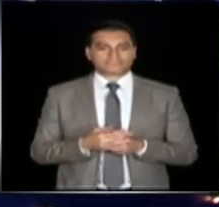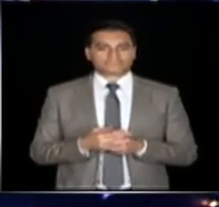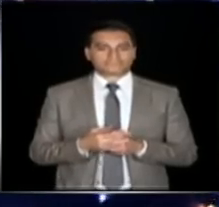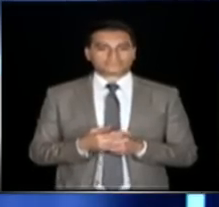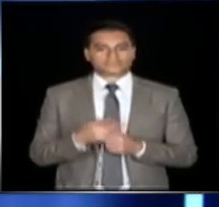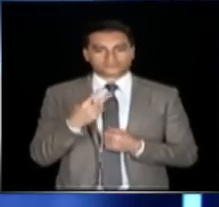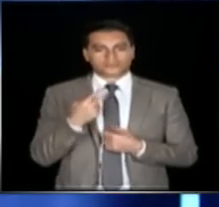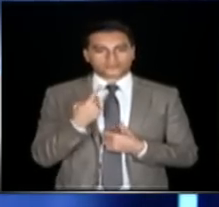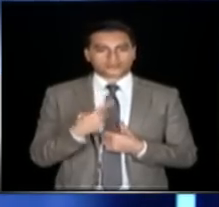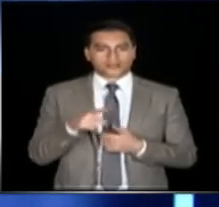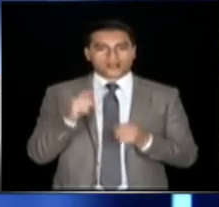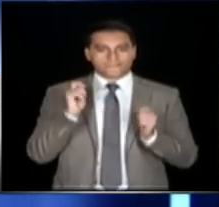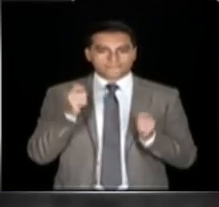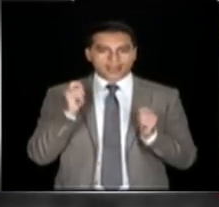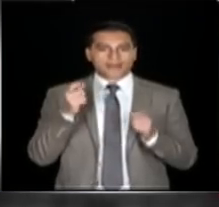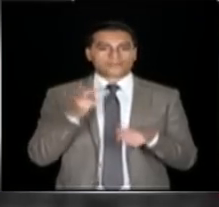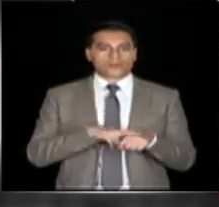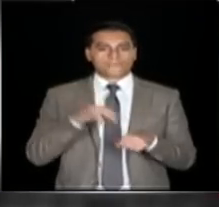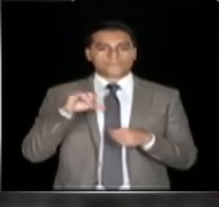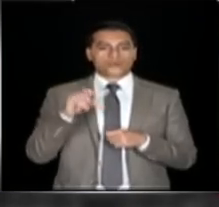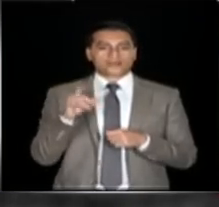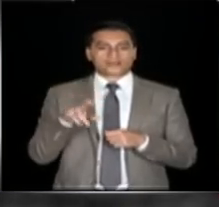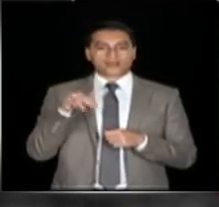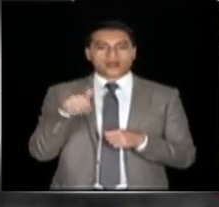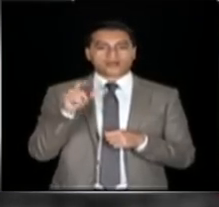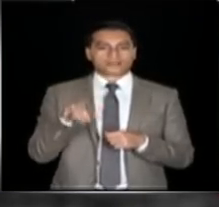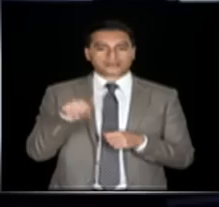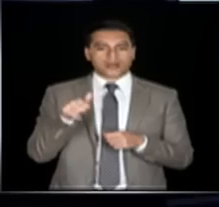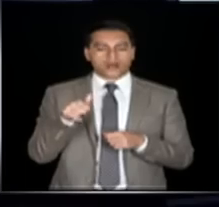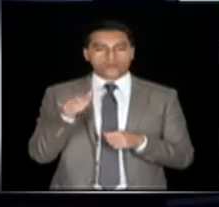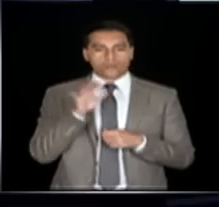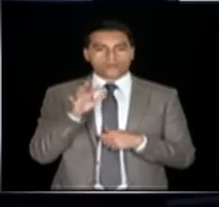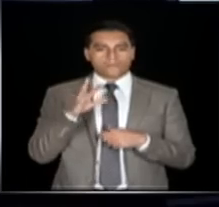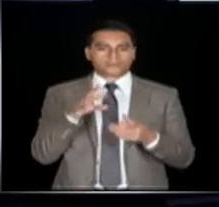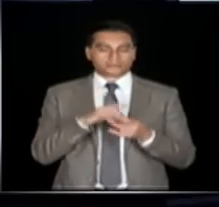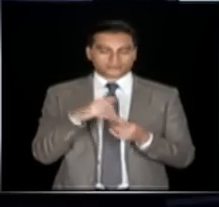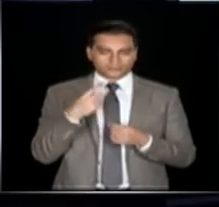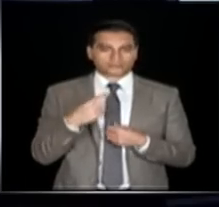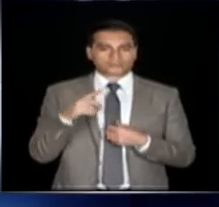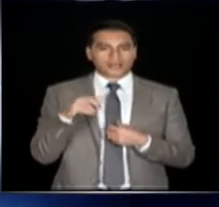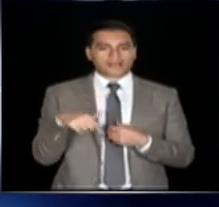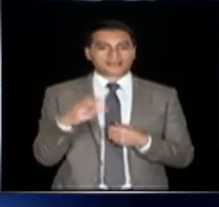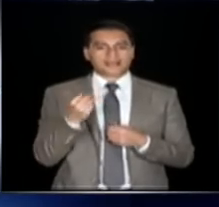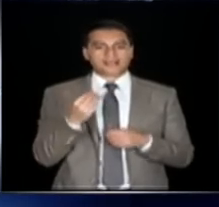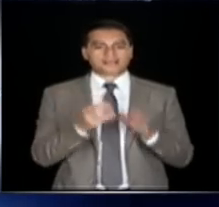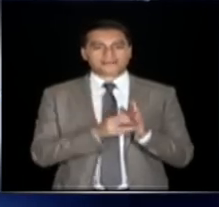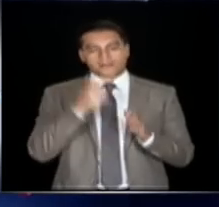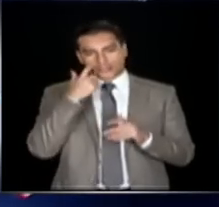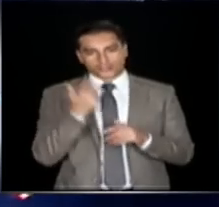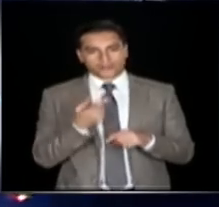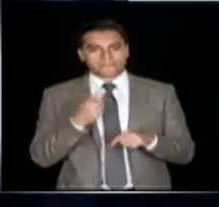اثنين فعلا، المغرب وموريتانيا. 30 جامعة عين شمس، 100